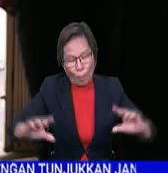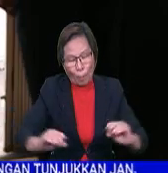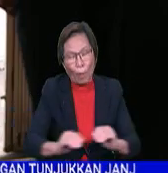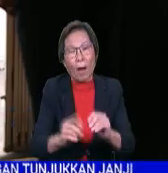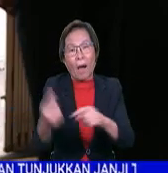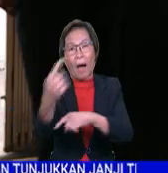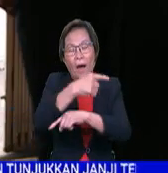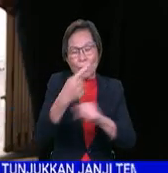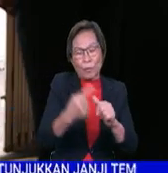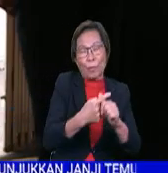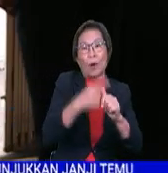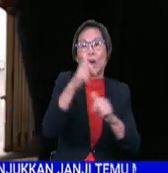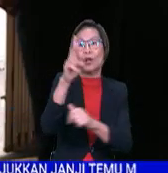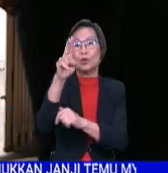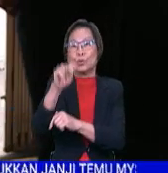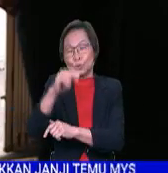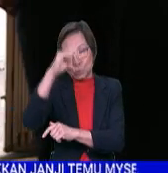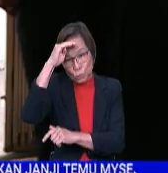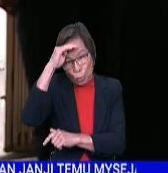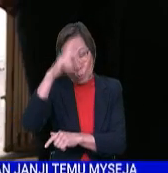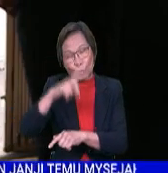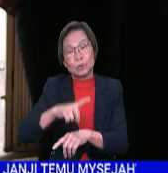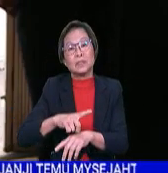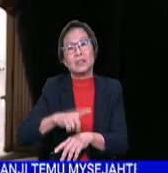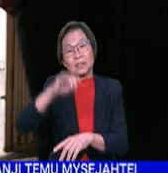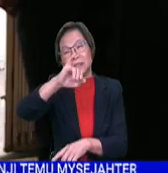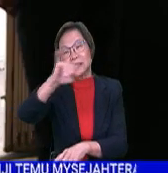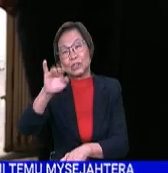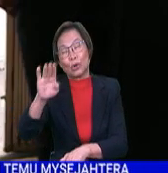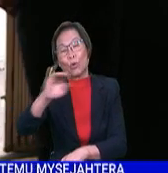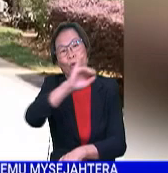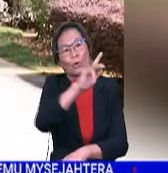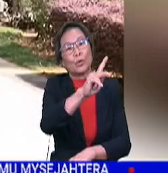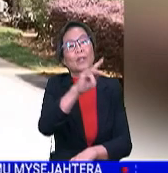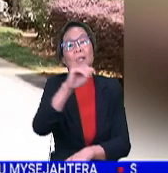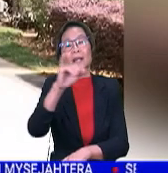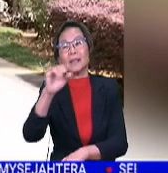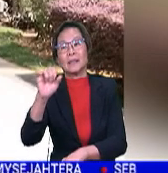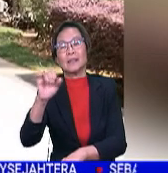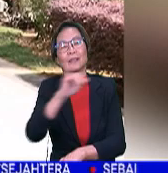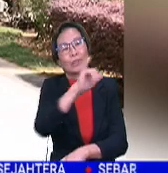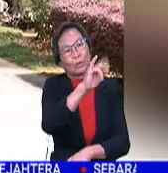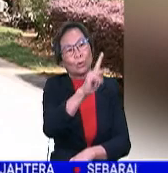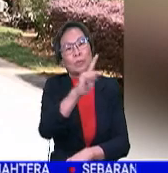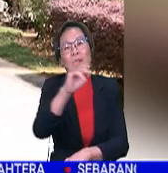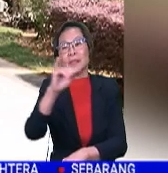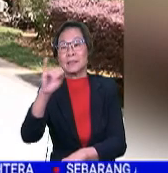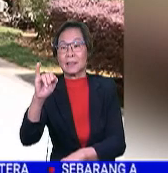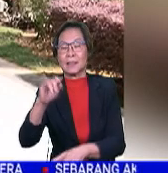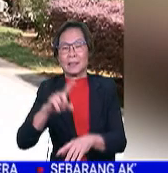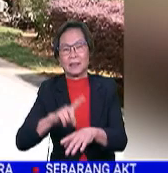Dewan Undangan Negeri Johor di Bangunan Sultan Ismail, Kota Iskandar di Iskandar Puteri.